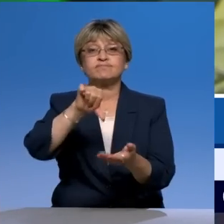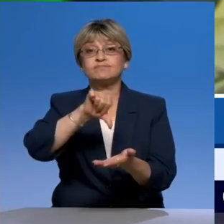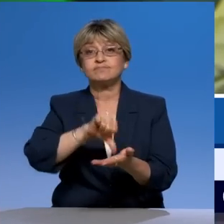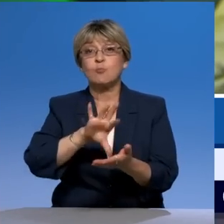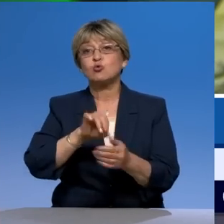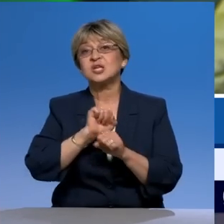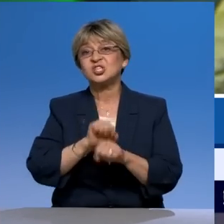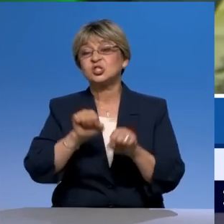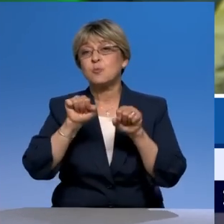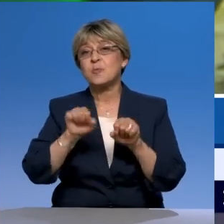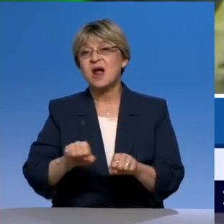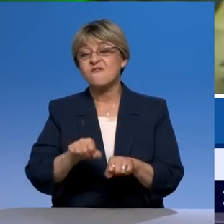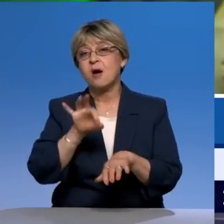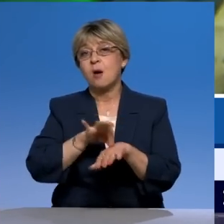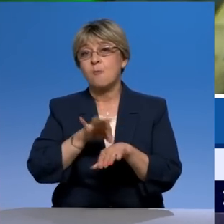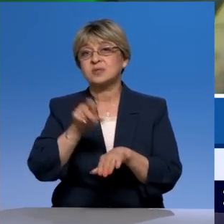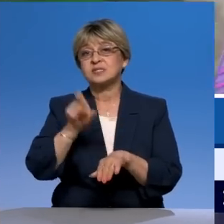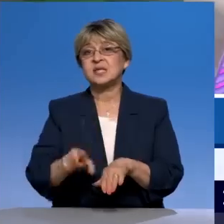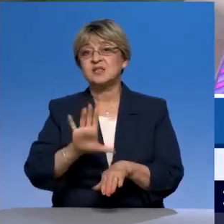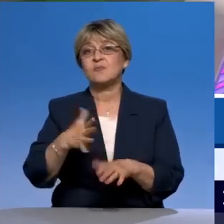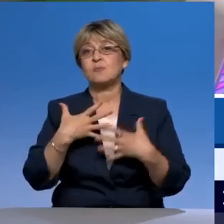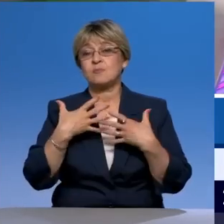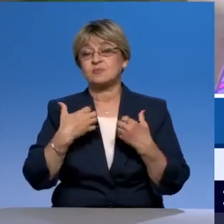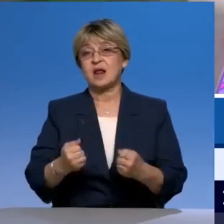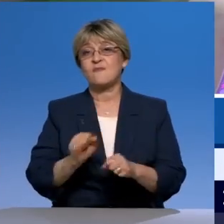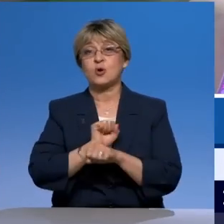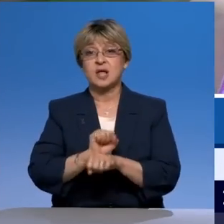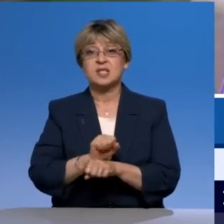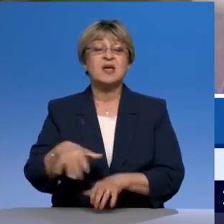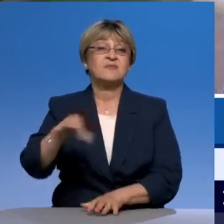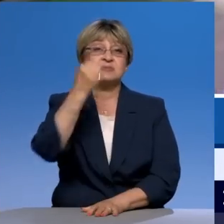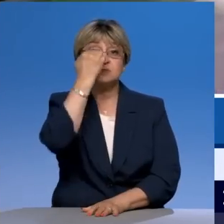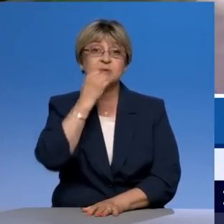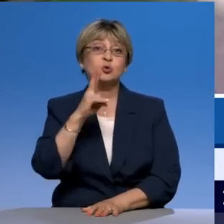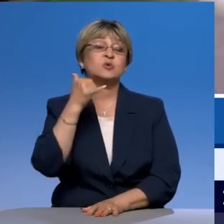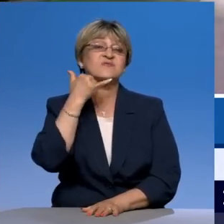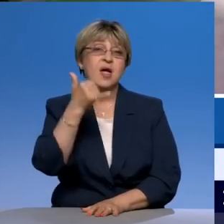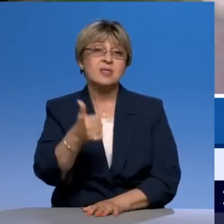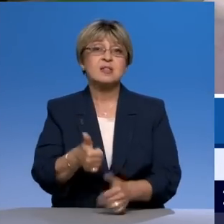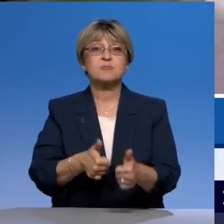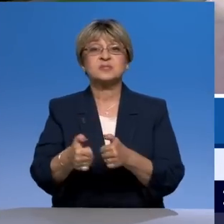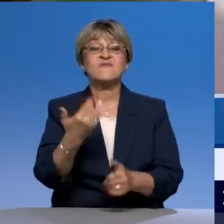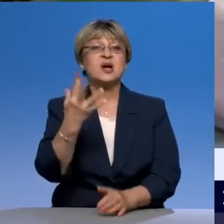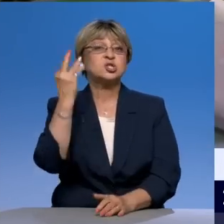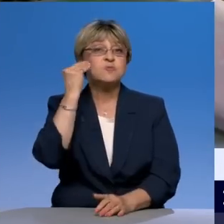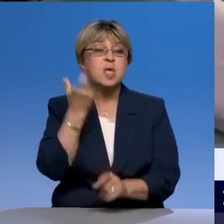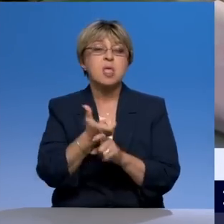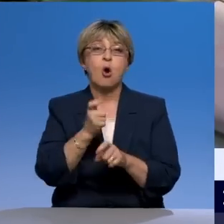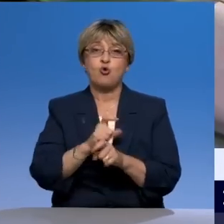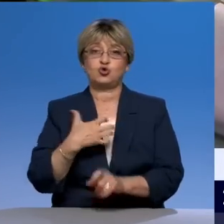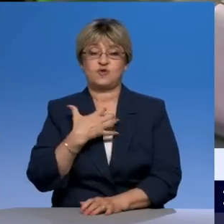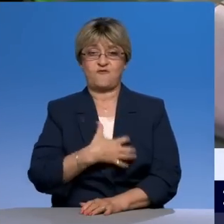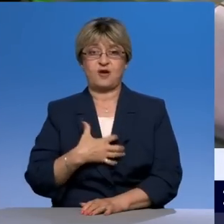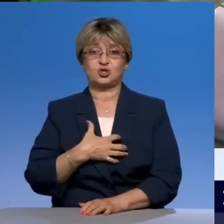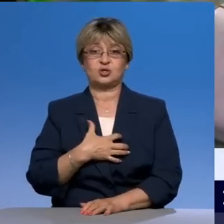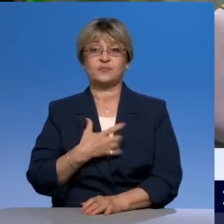при Департаменте здравоохранения Москвы. Спасибо большое всем, кто звонил, писал. Ваши мнения нам очень важны. Это